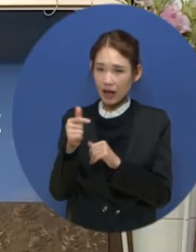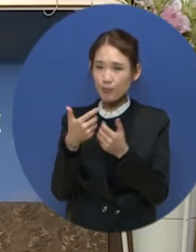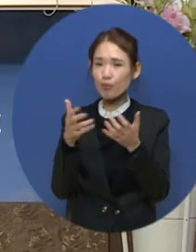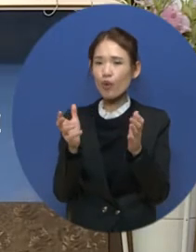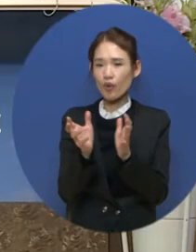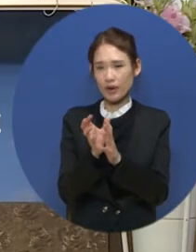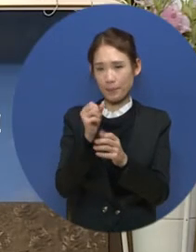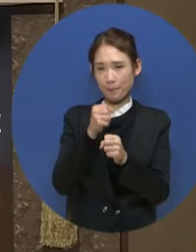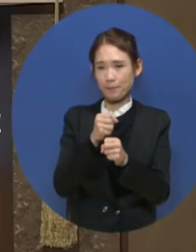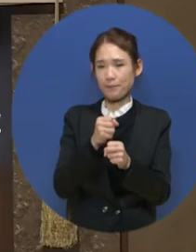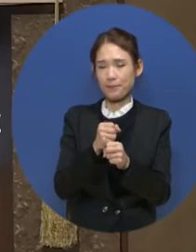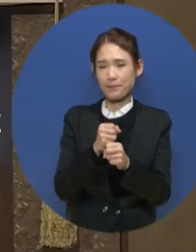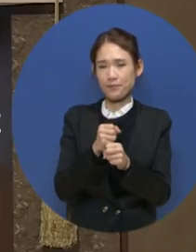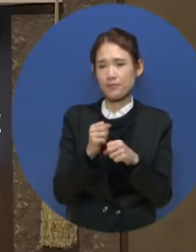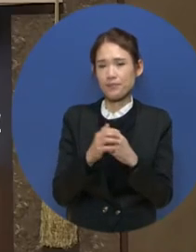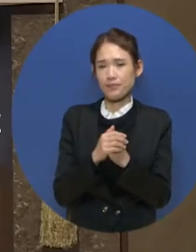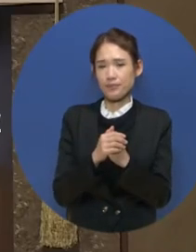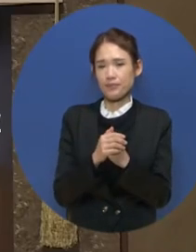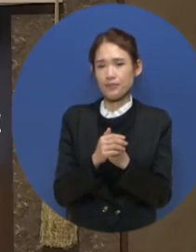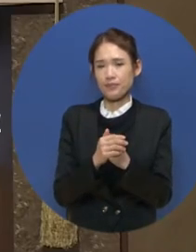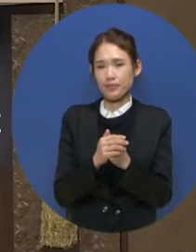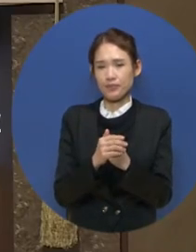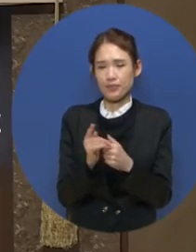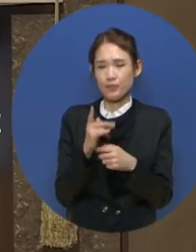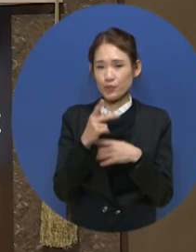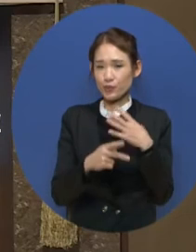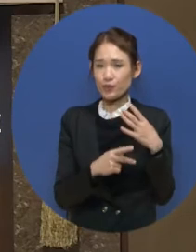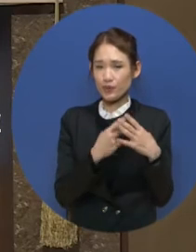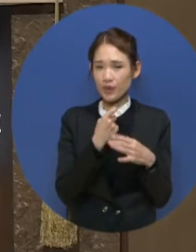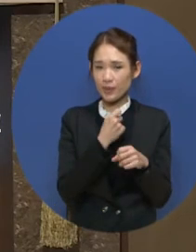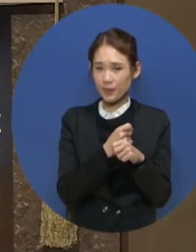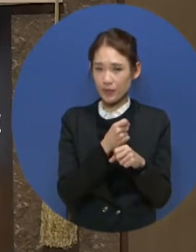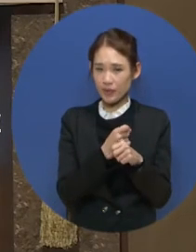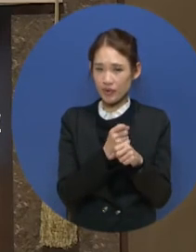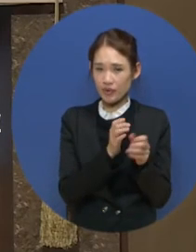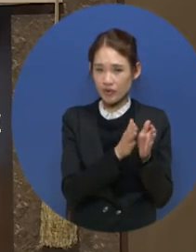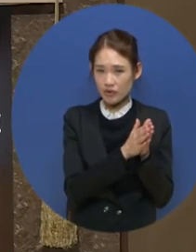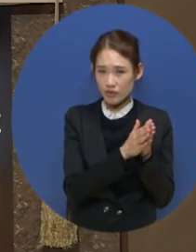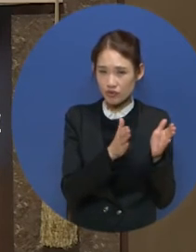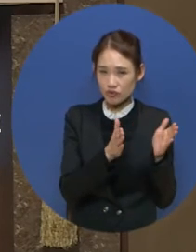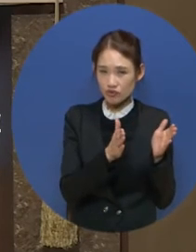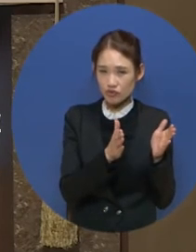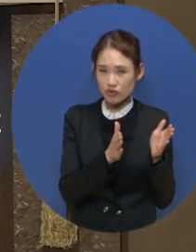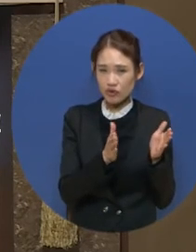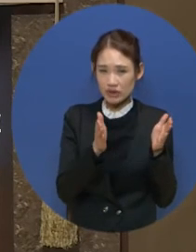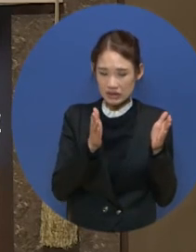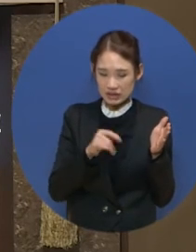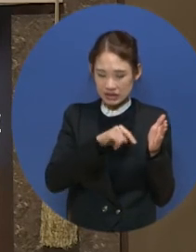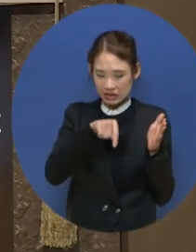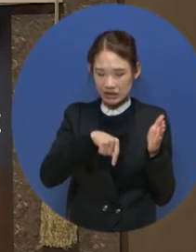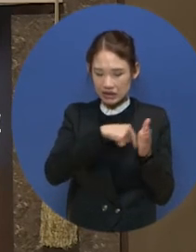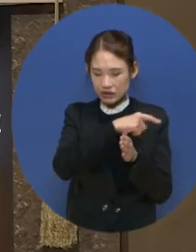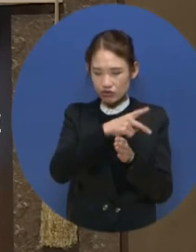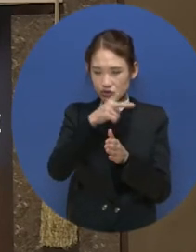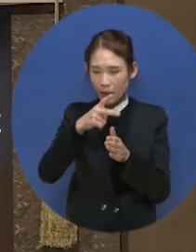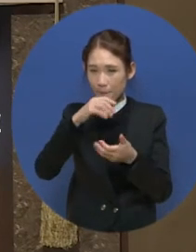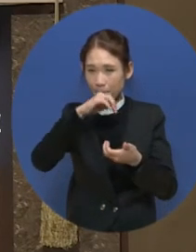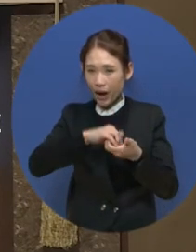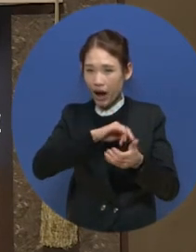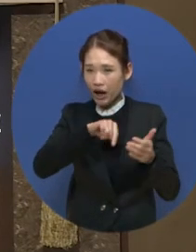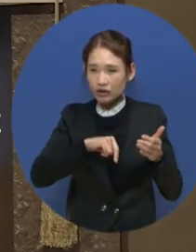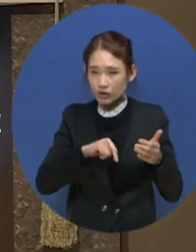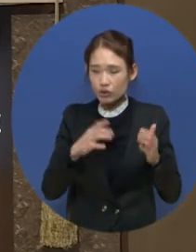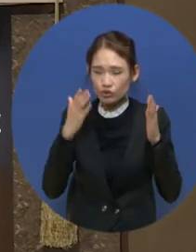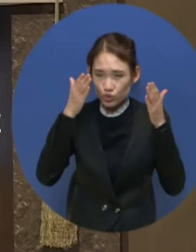만들었어요 그래서 우리가 보면 무슨 프로그램을 해야 된다 그런 뭐 시작해 가지 그냥 주어진 시간안에 과업 중심 을 일으켜야